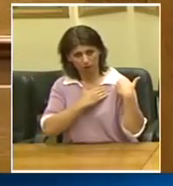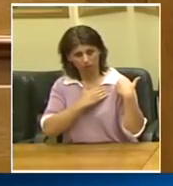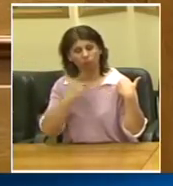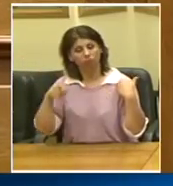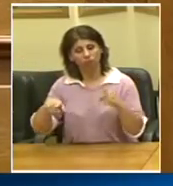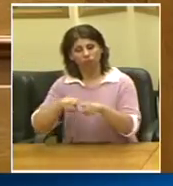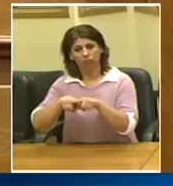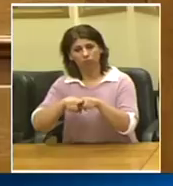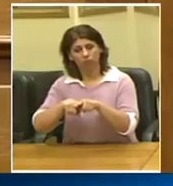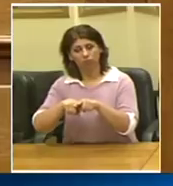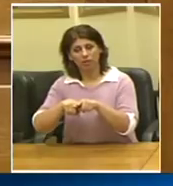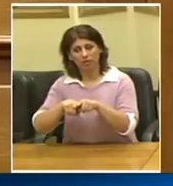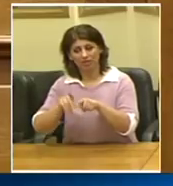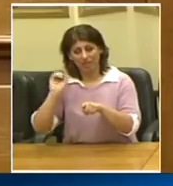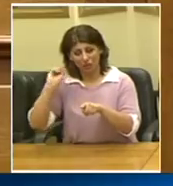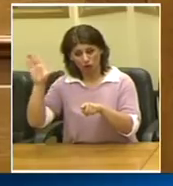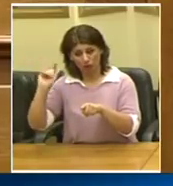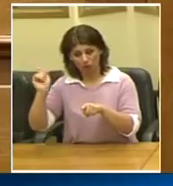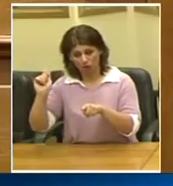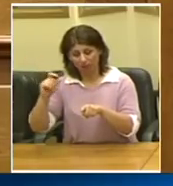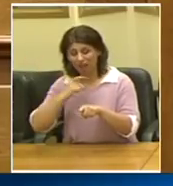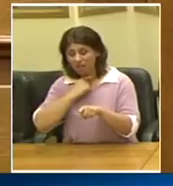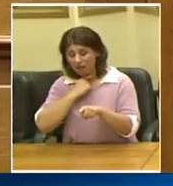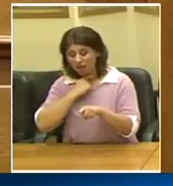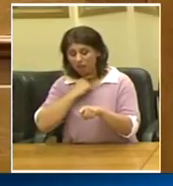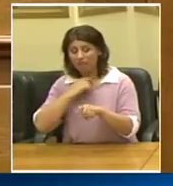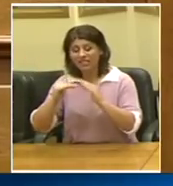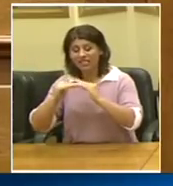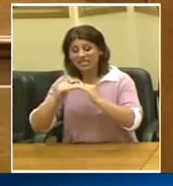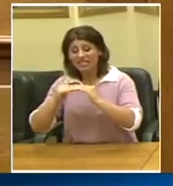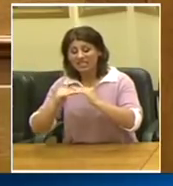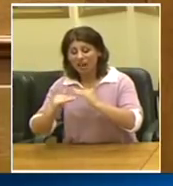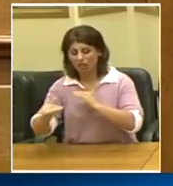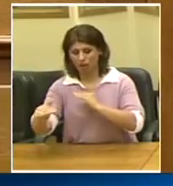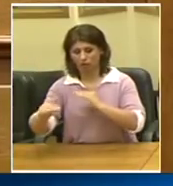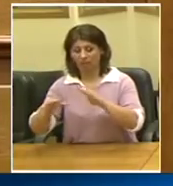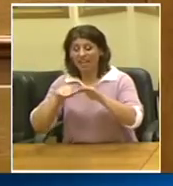σχετίζεται με την ανάγκη για σταθερότητα, ειρήνη και συνεργασία στην ευρύτερη περιοχή.